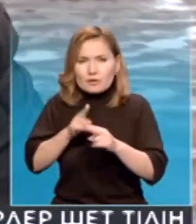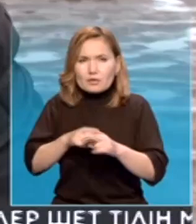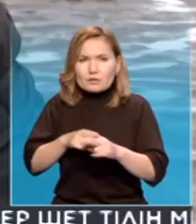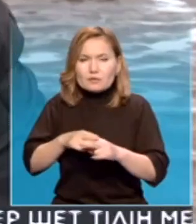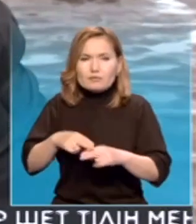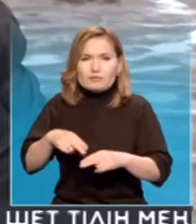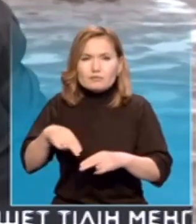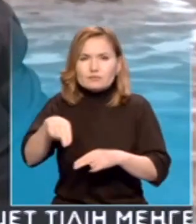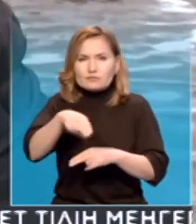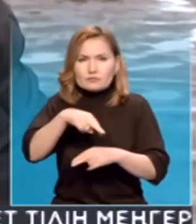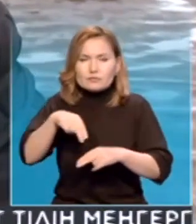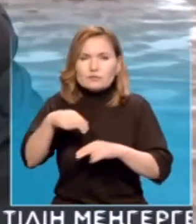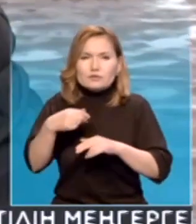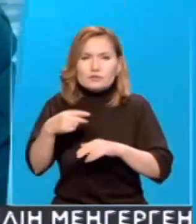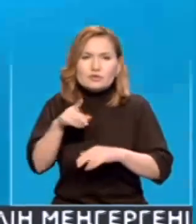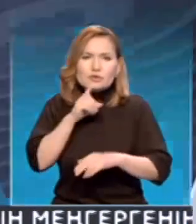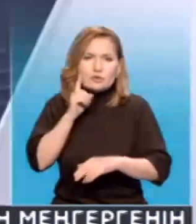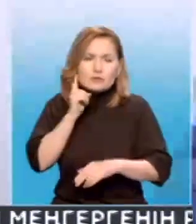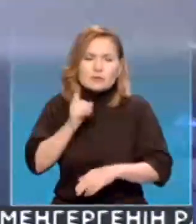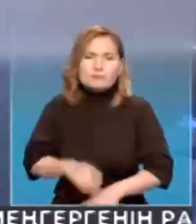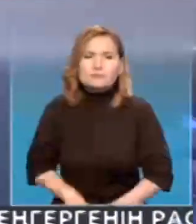жүр.